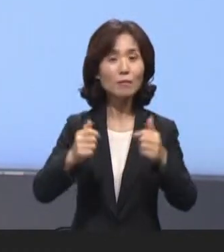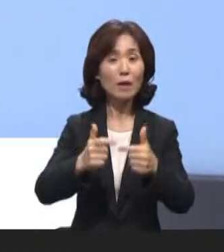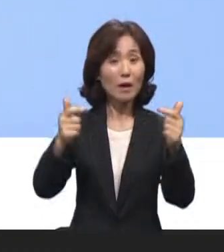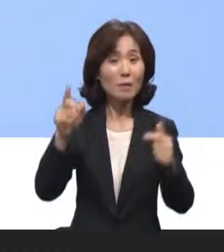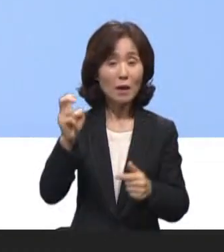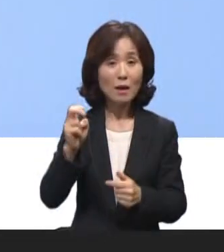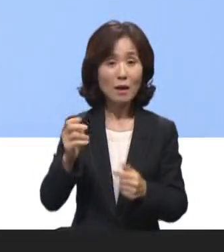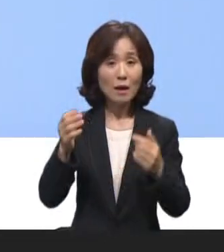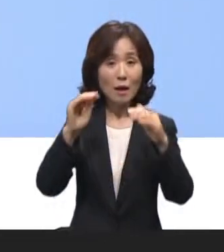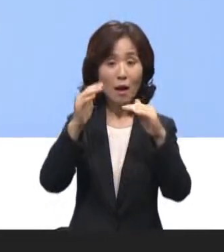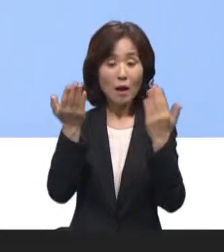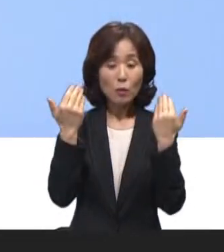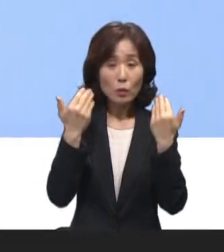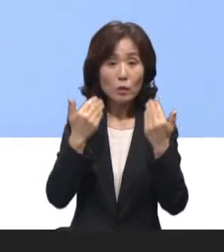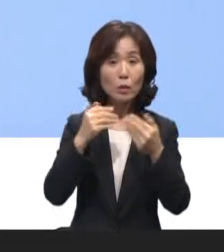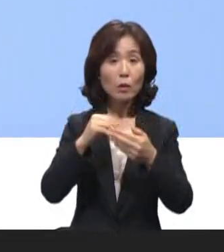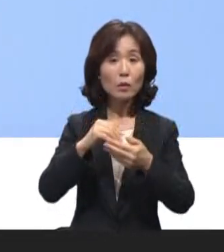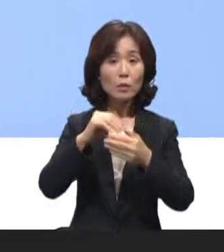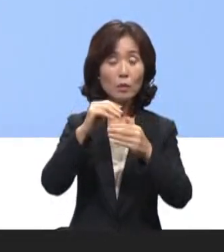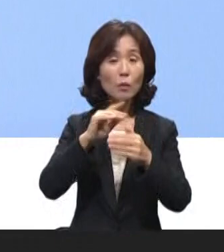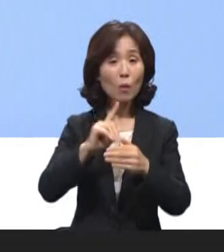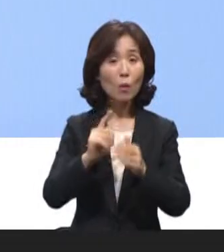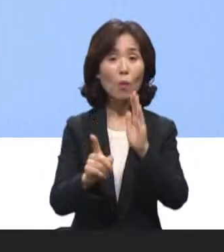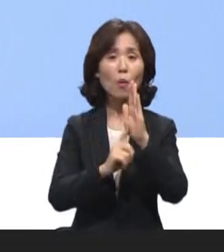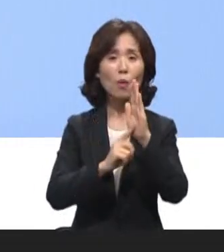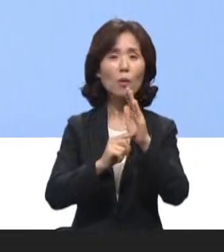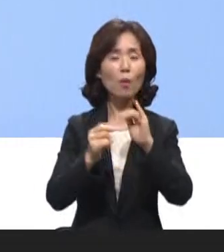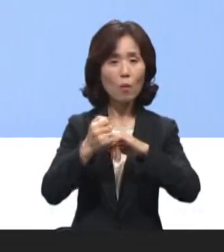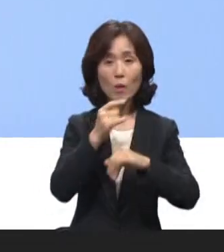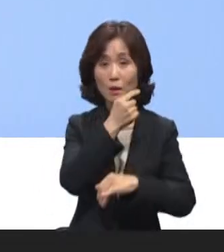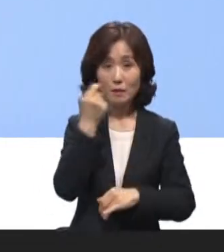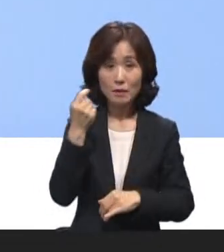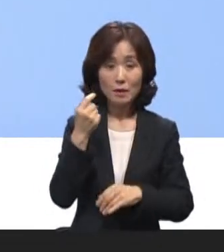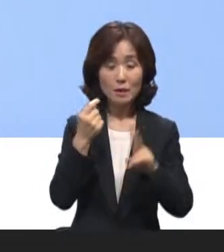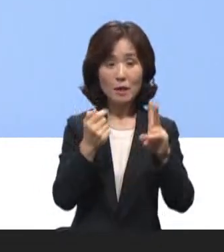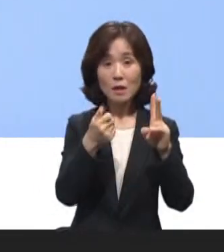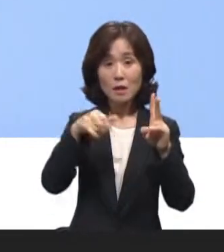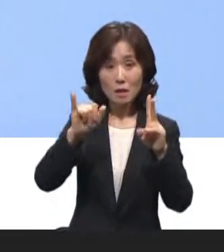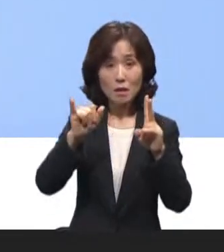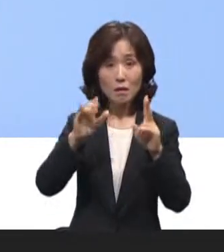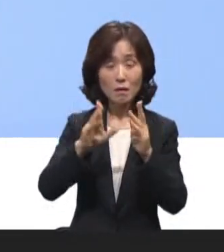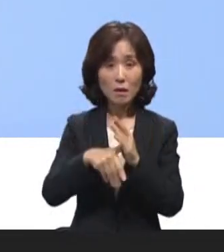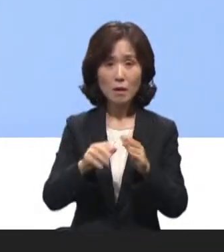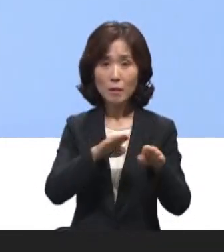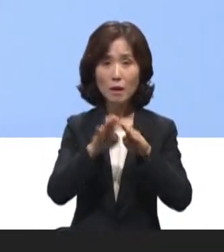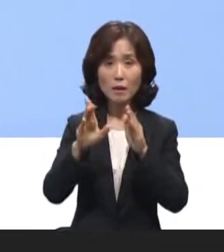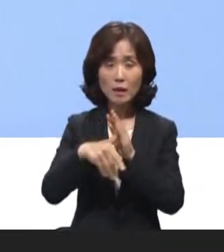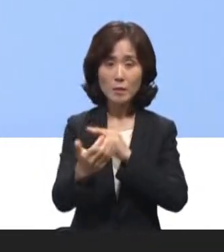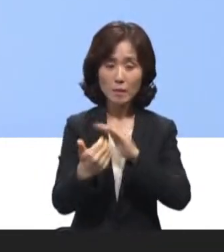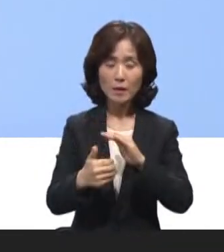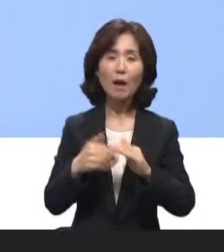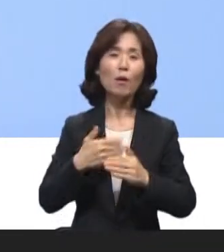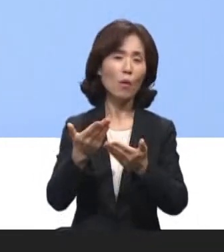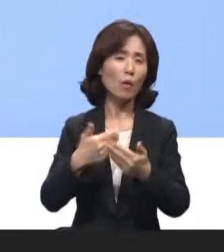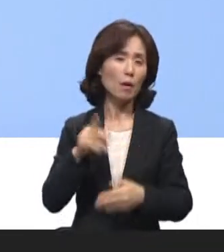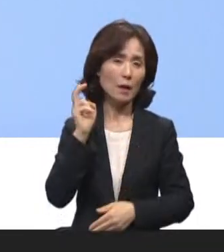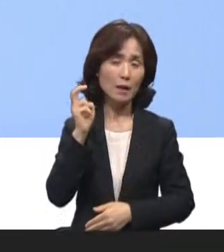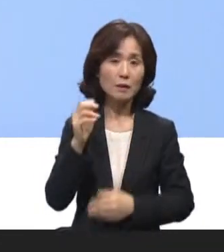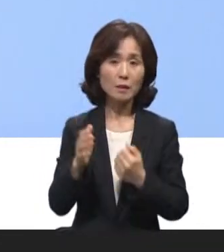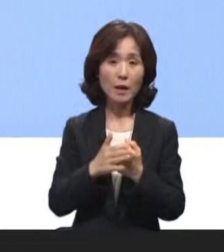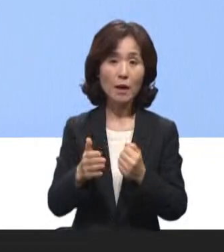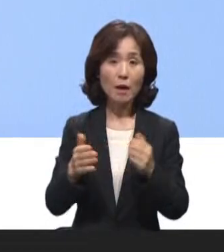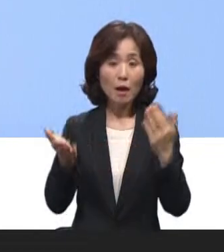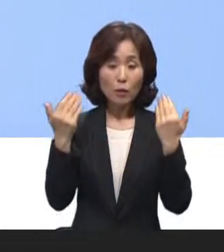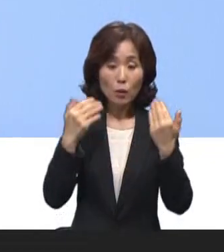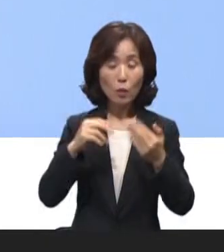전달 사항을 잘 봤으면 좋겠습니다 2학기때 공지된 내용들이 방학 중에도 미래 학생들한테 전달될 가능성이 높기 때문에 학교에 열나게